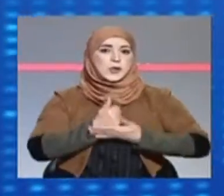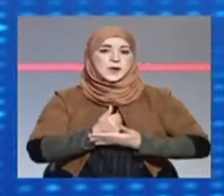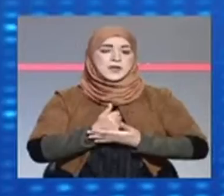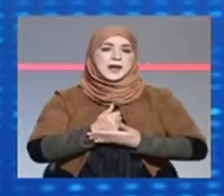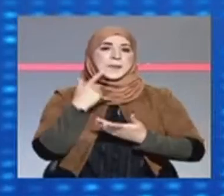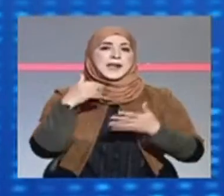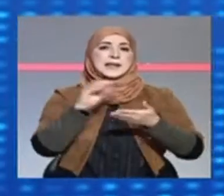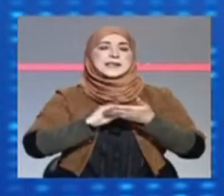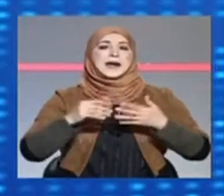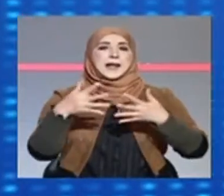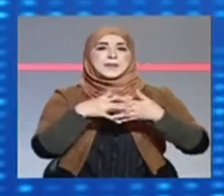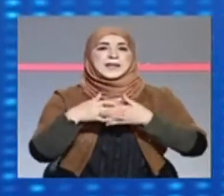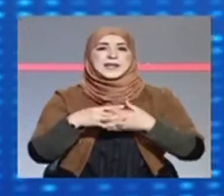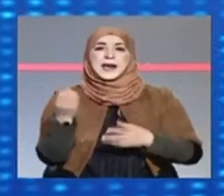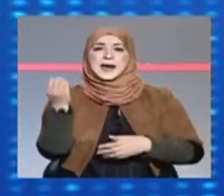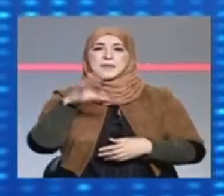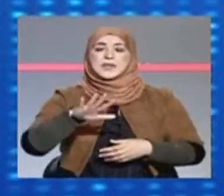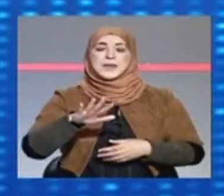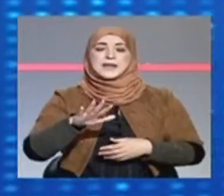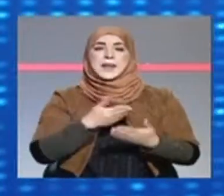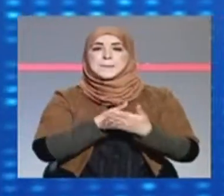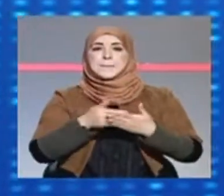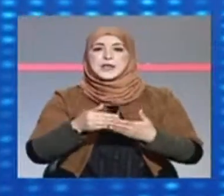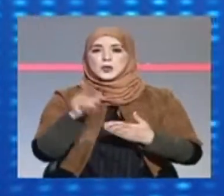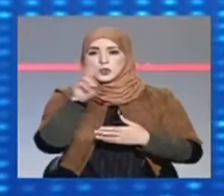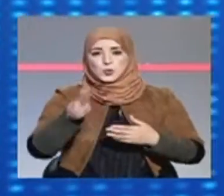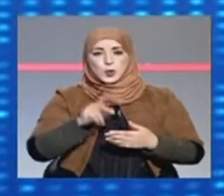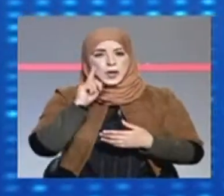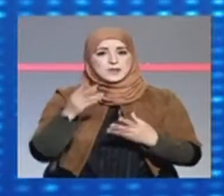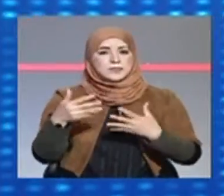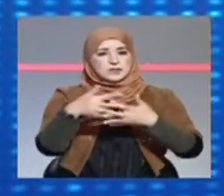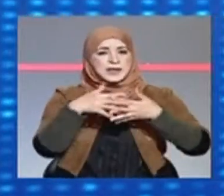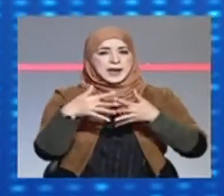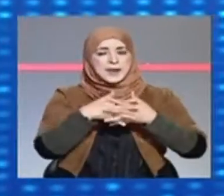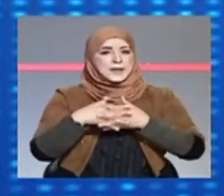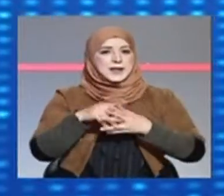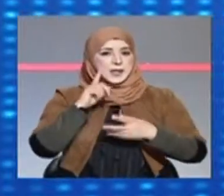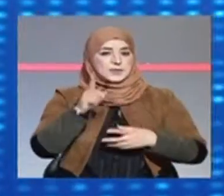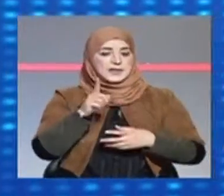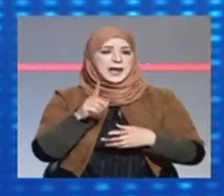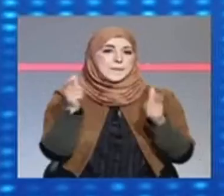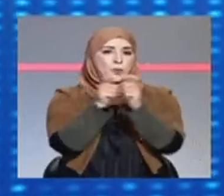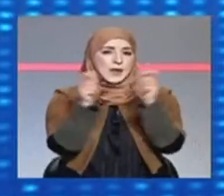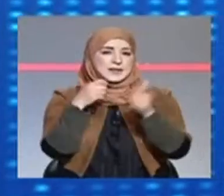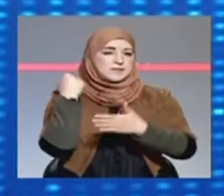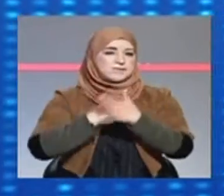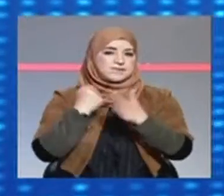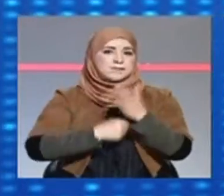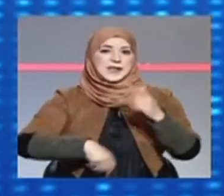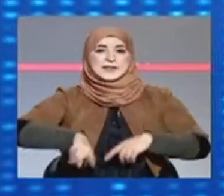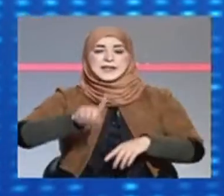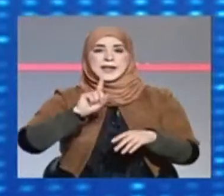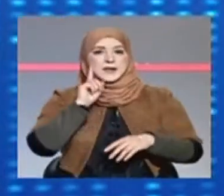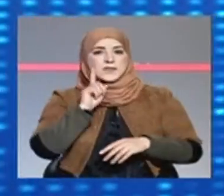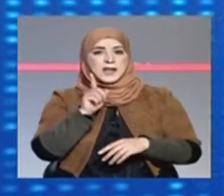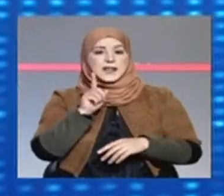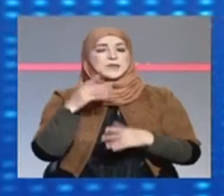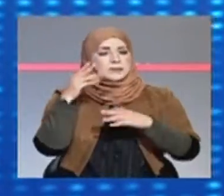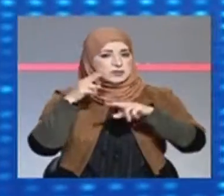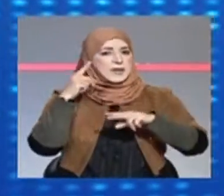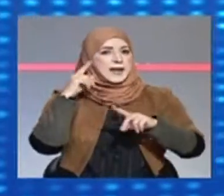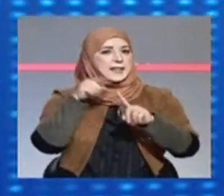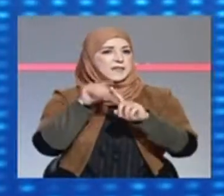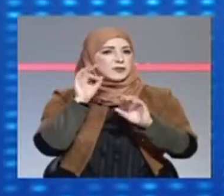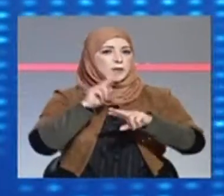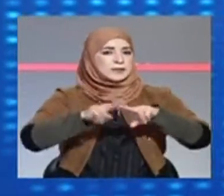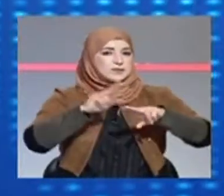تقدر بخمسمائه مليون دولار عبر مؤسسه تحدي الالفيه توظف في اعاده تاهيل البنى التحتيه